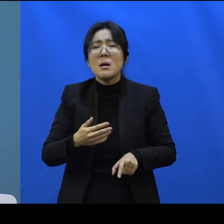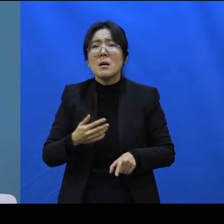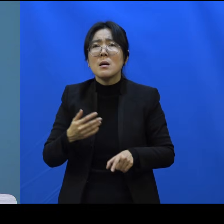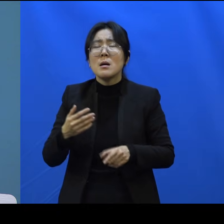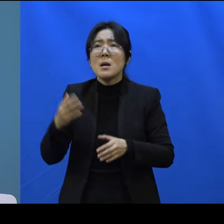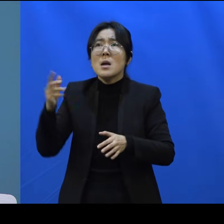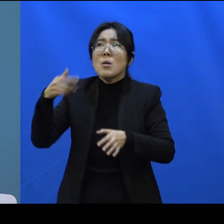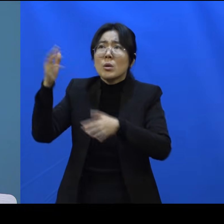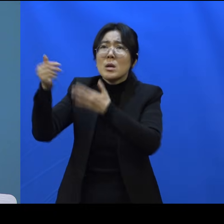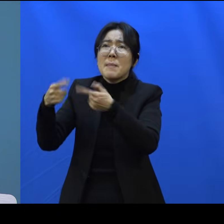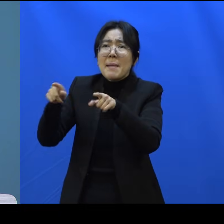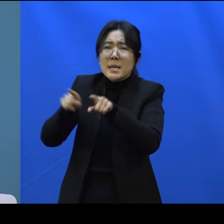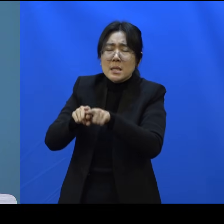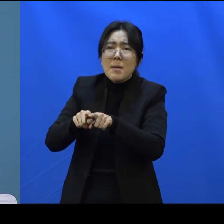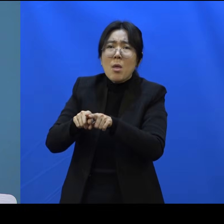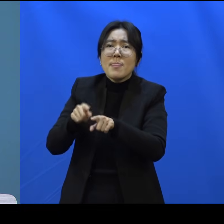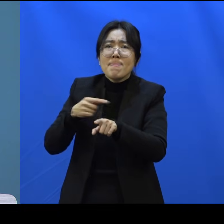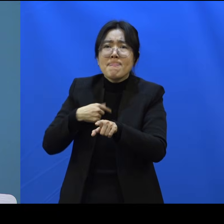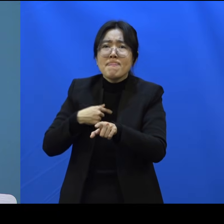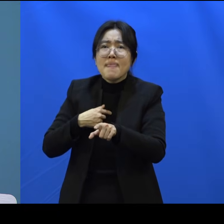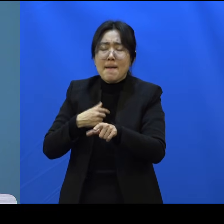떠나지 않으세요.